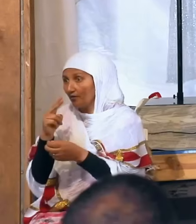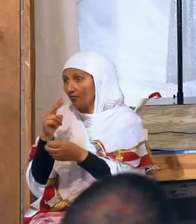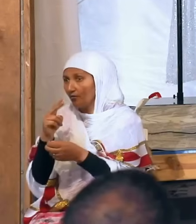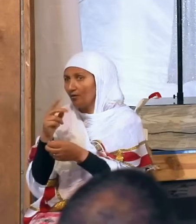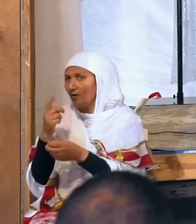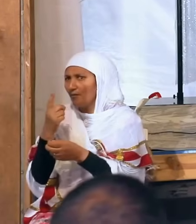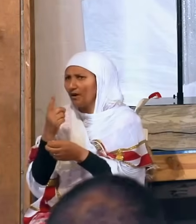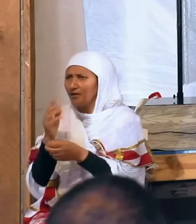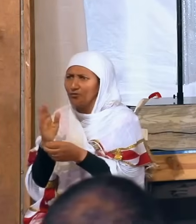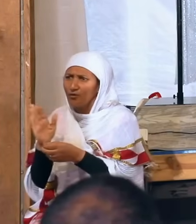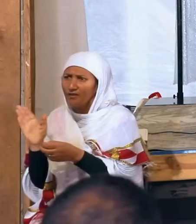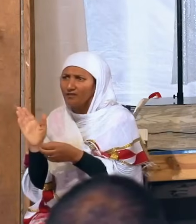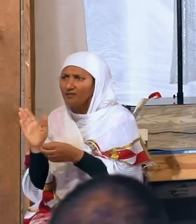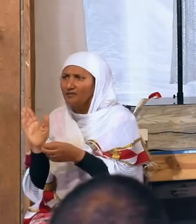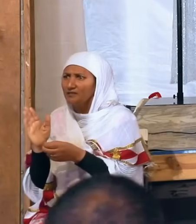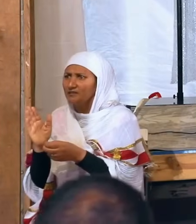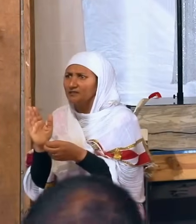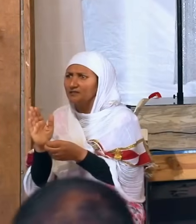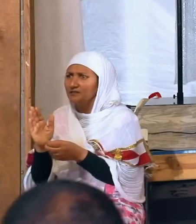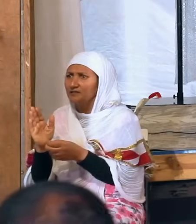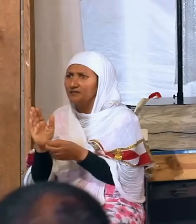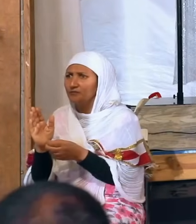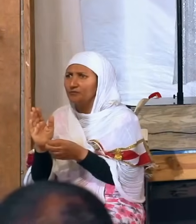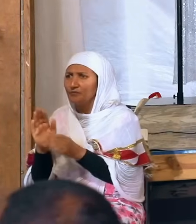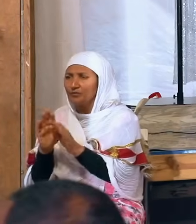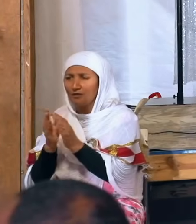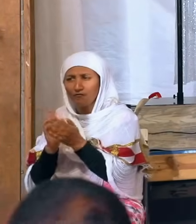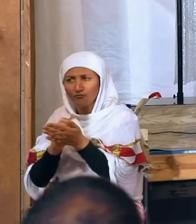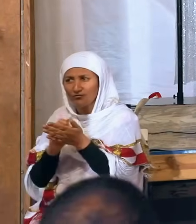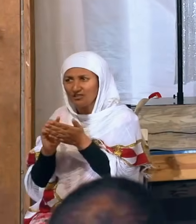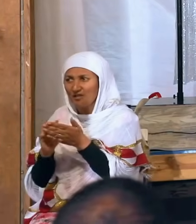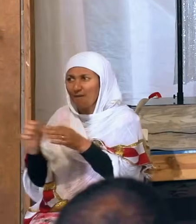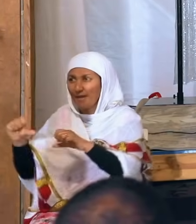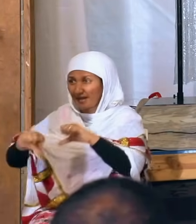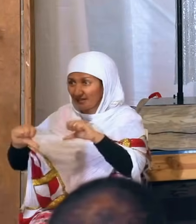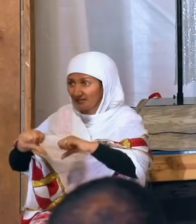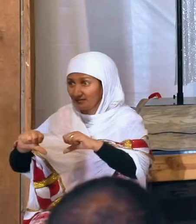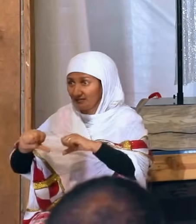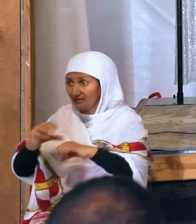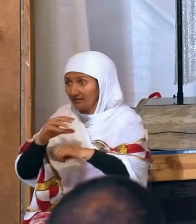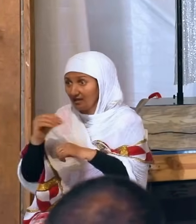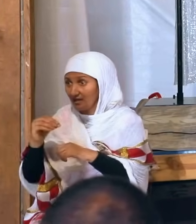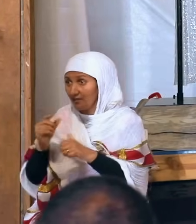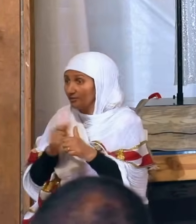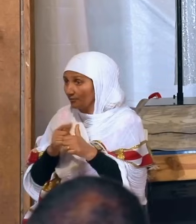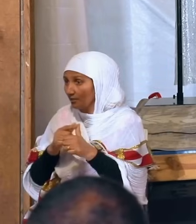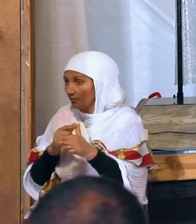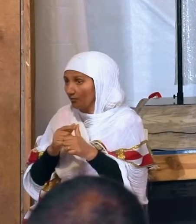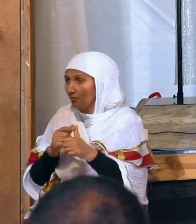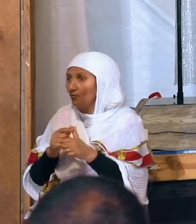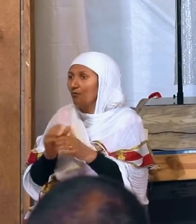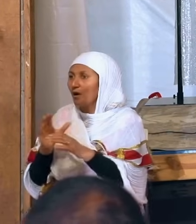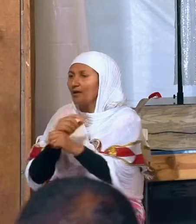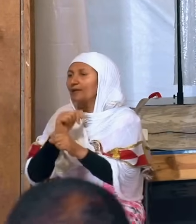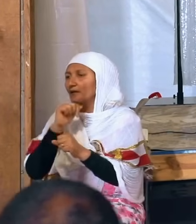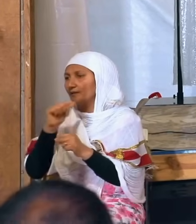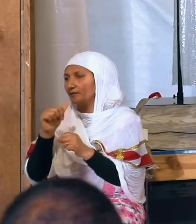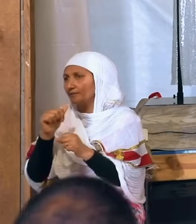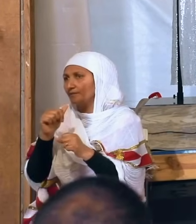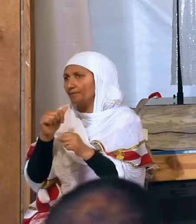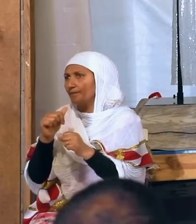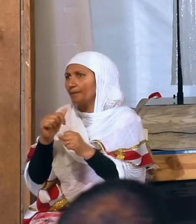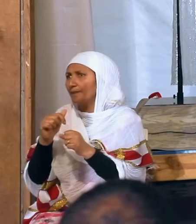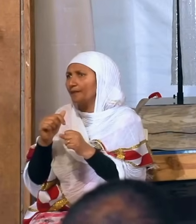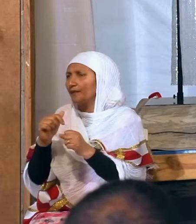በአንድ ወገን ሽምጥጥ አድርጎ መጽሐፍ ቅዱስን መካድና የመጽሐፍ ቅዱስን ቃል አለመቀበል